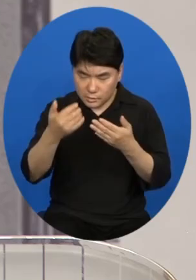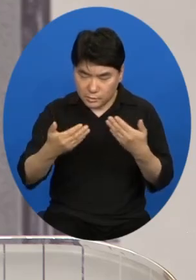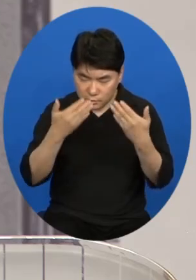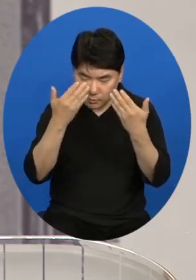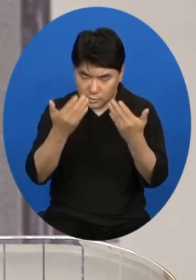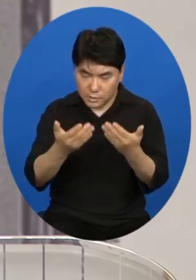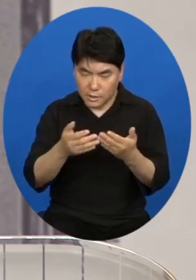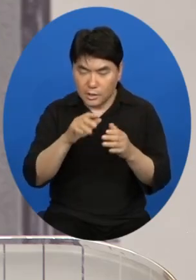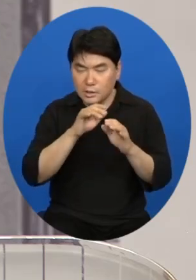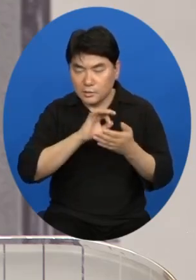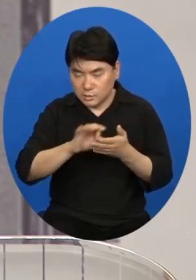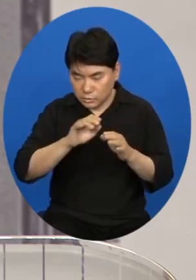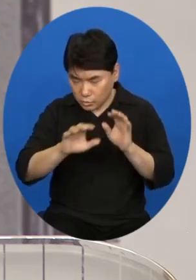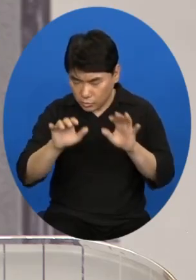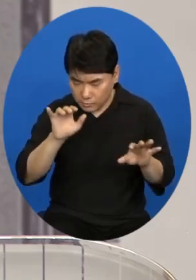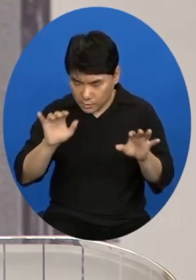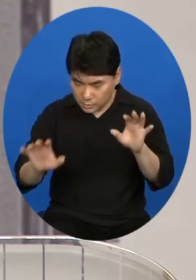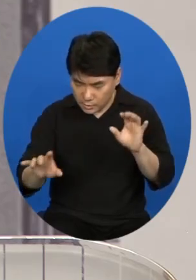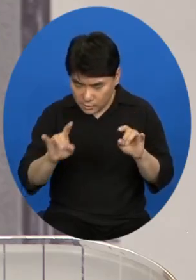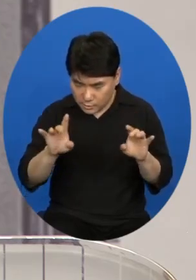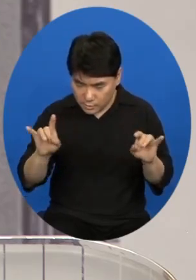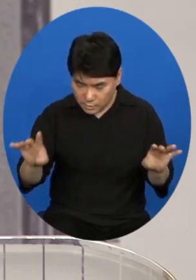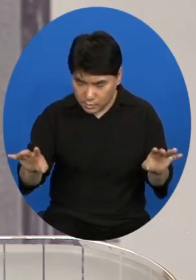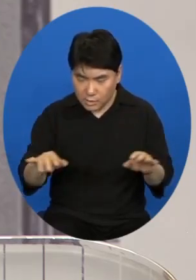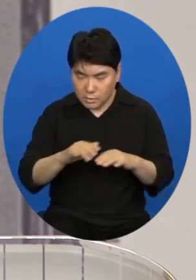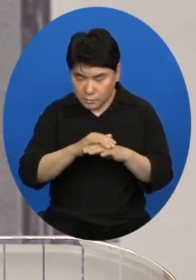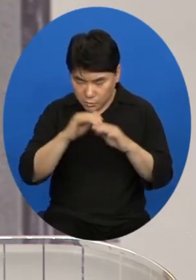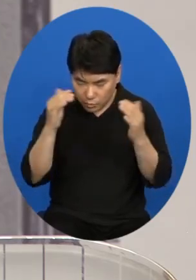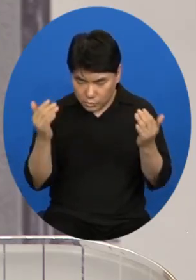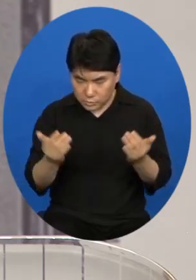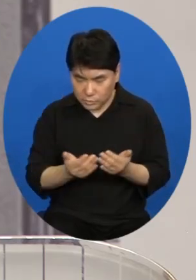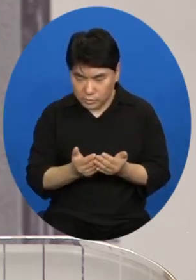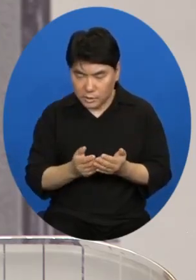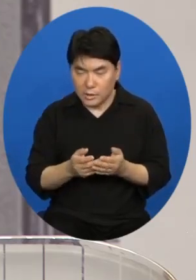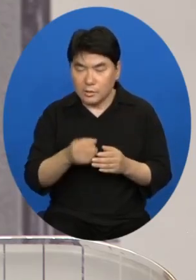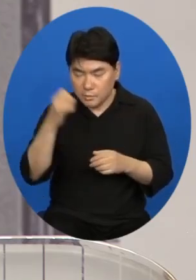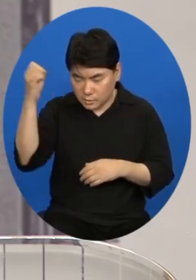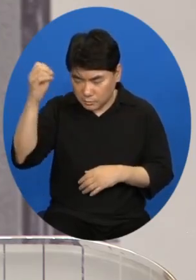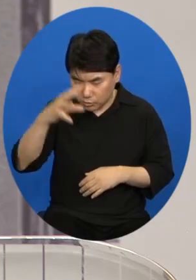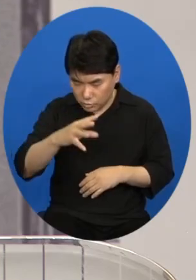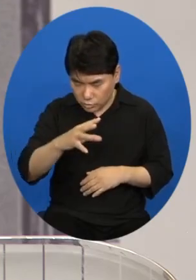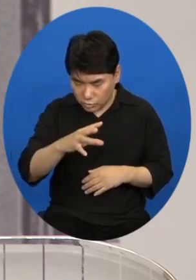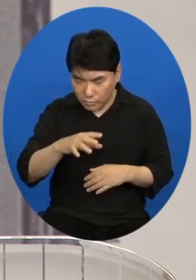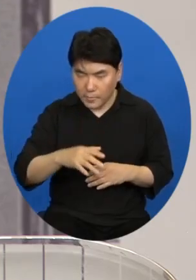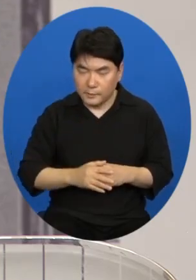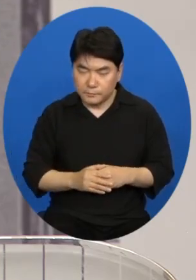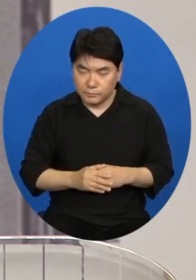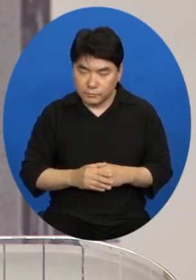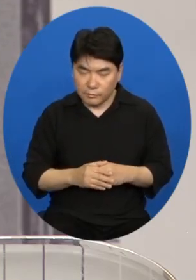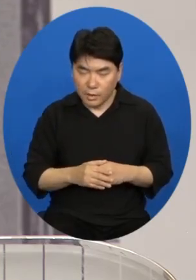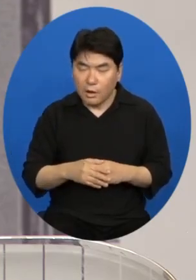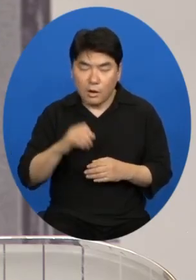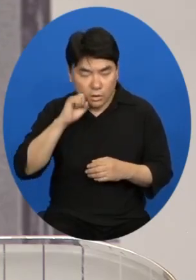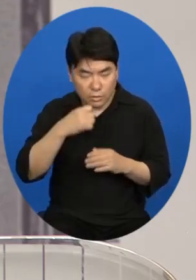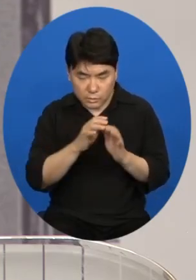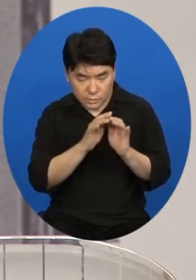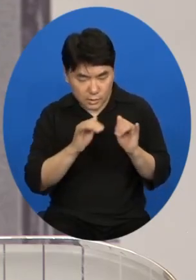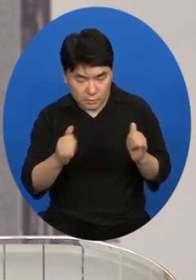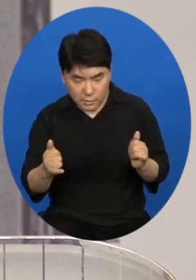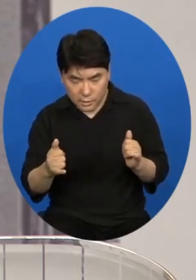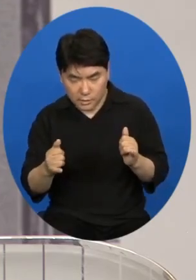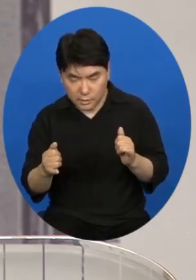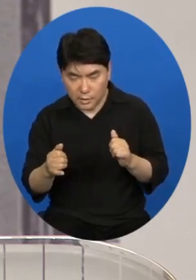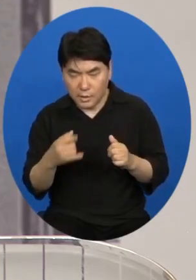쓰이는 곳곳마다 하나님 어두운 곳에 환히 빛을 비춰주시고 정말 소외받고 어려운 이들에게